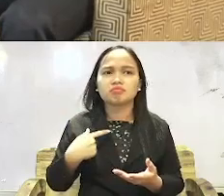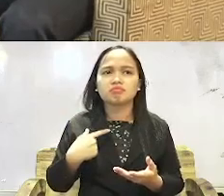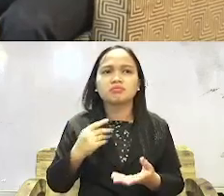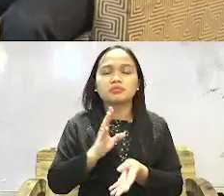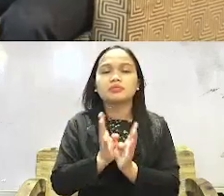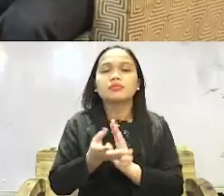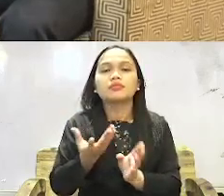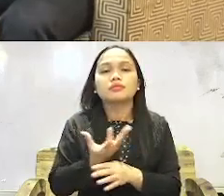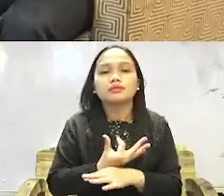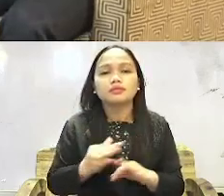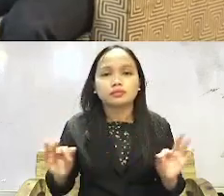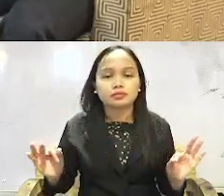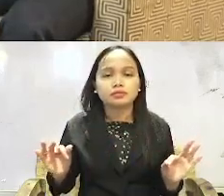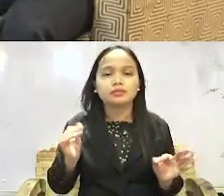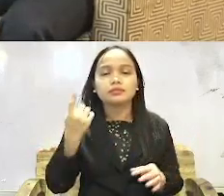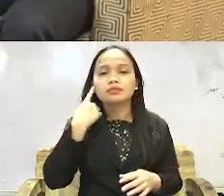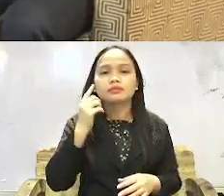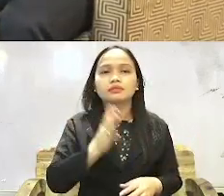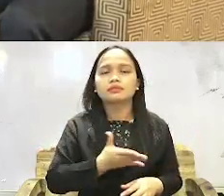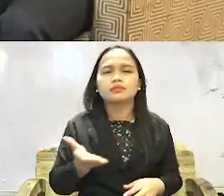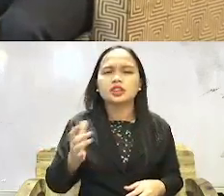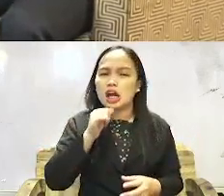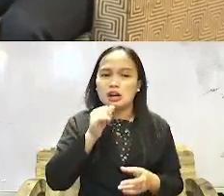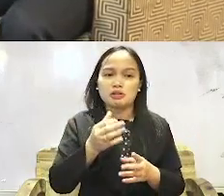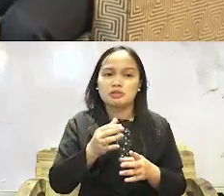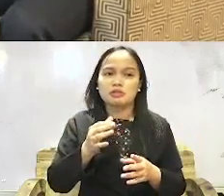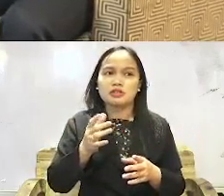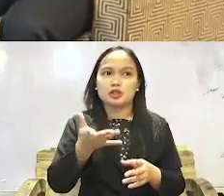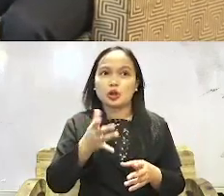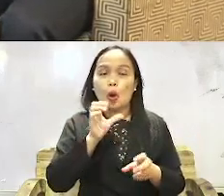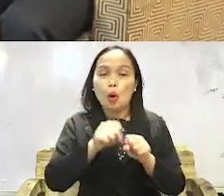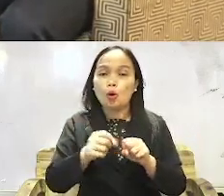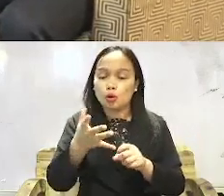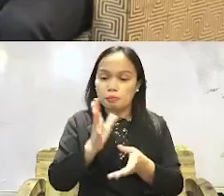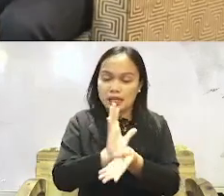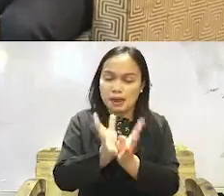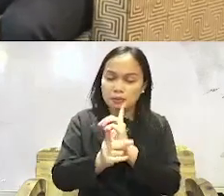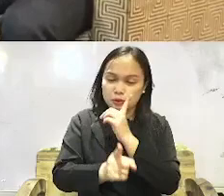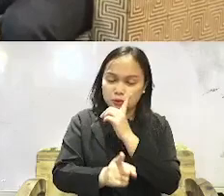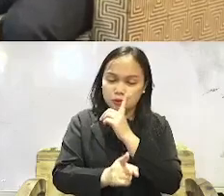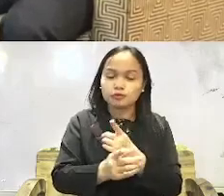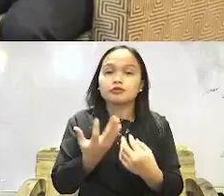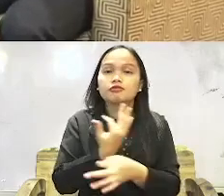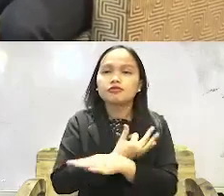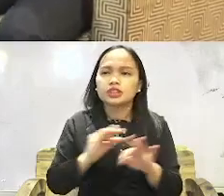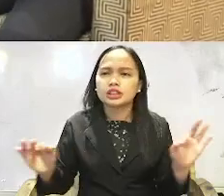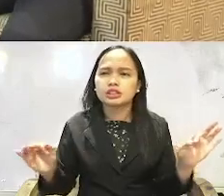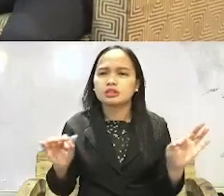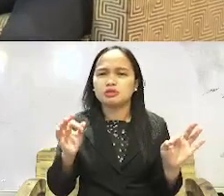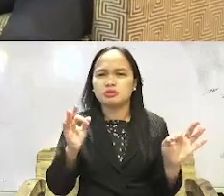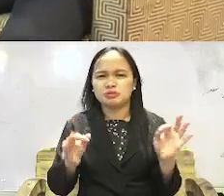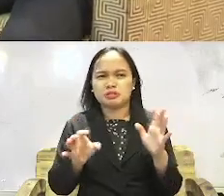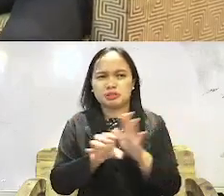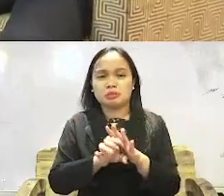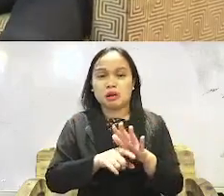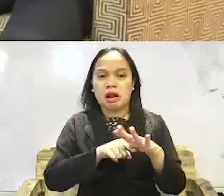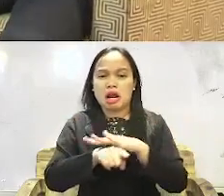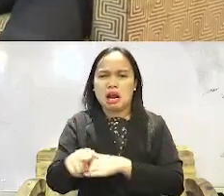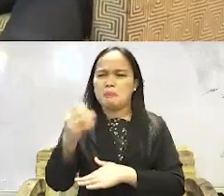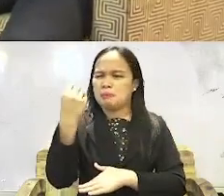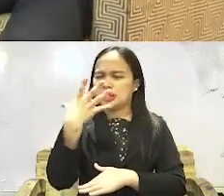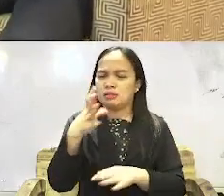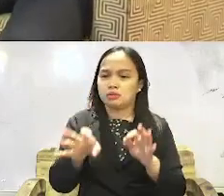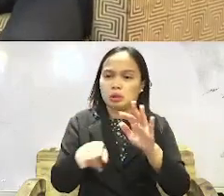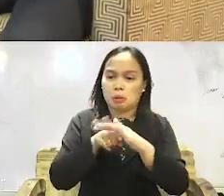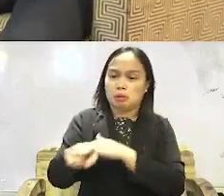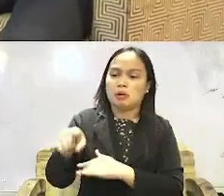Okay? Para hindi makatakas, makawala talaga. Bakit? Pagtakas ka lang eh. Di ba? Pag